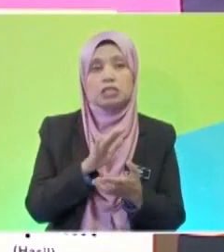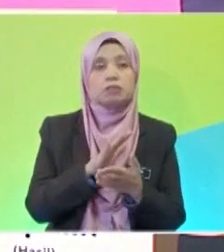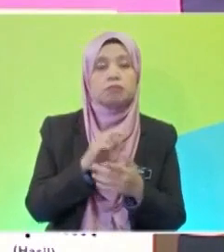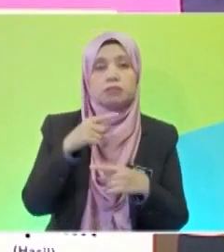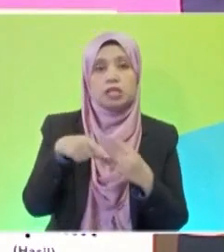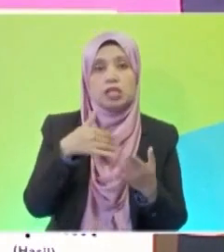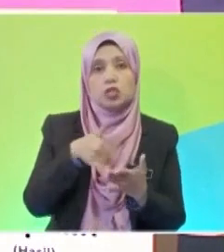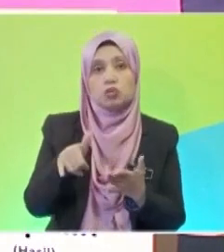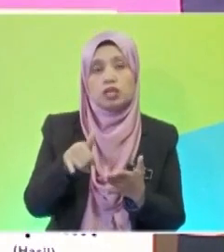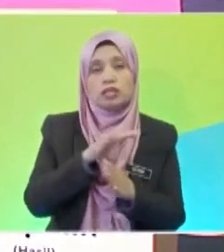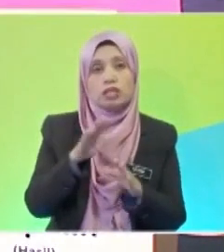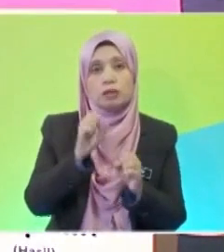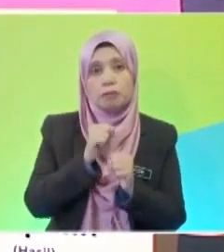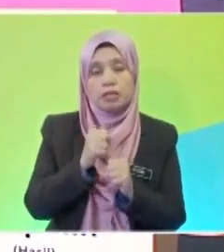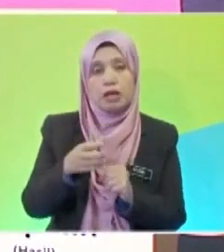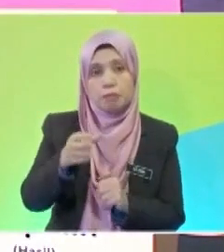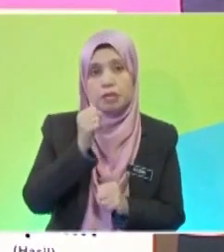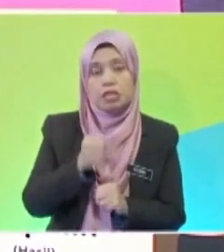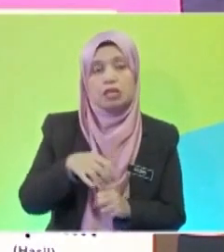dikutip, ia dikenali sebagai yuran lapuk.